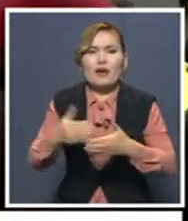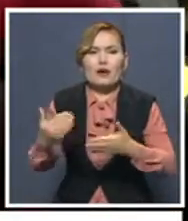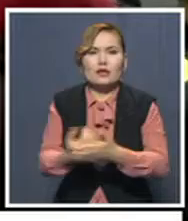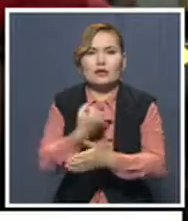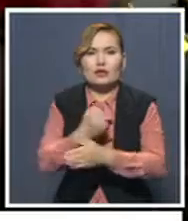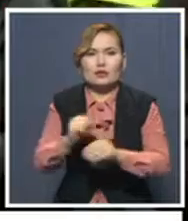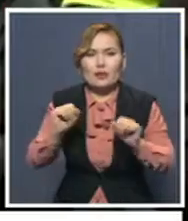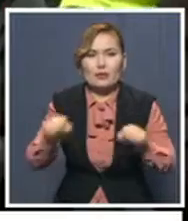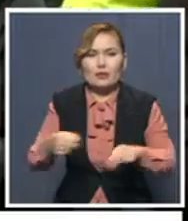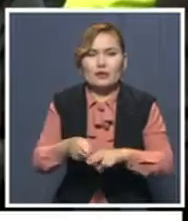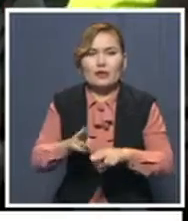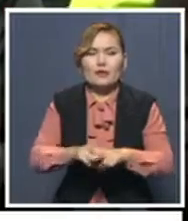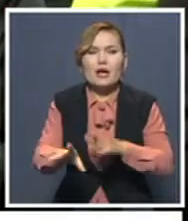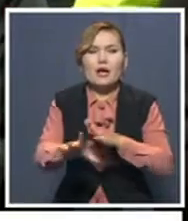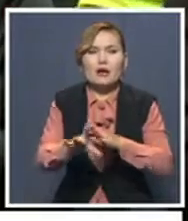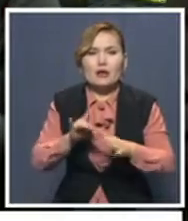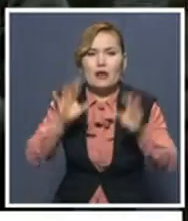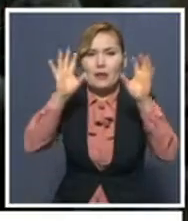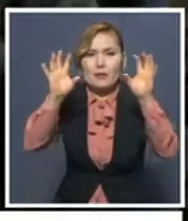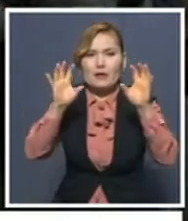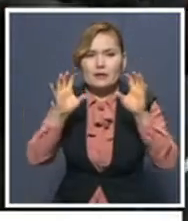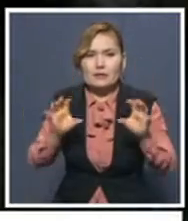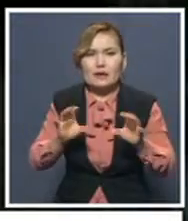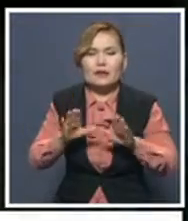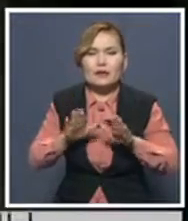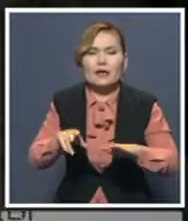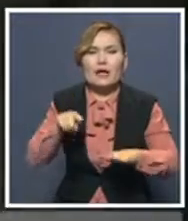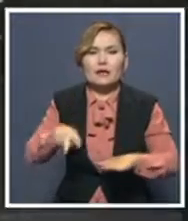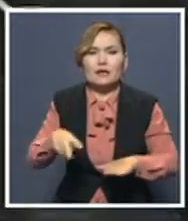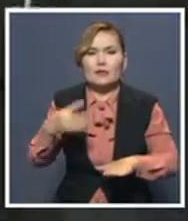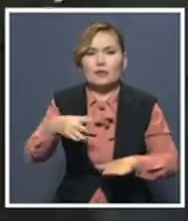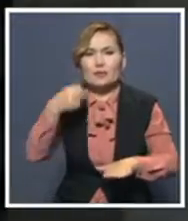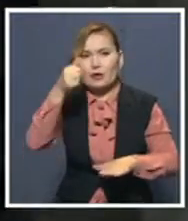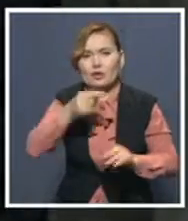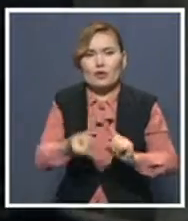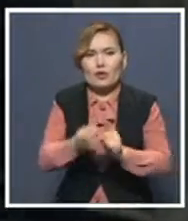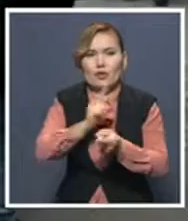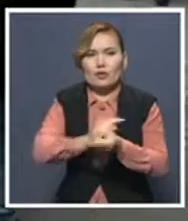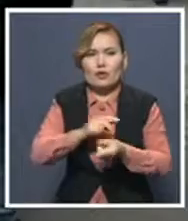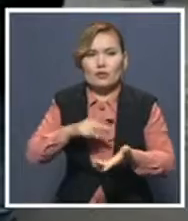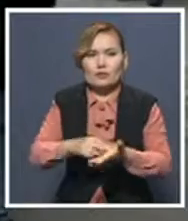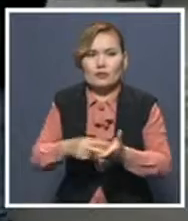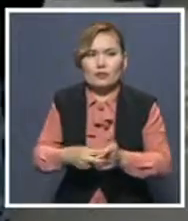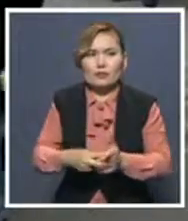мүмкін. Алайда сайлау туралы заңды тек 2024 жылы өзгерту көзделіп отыр.